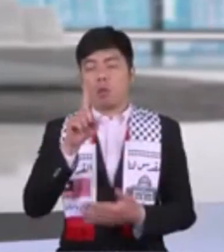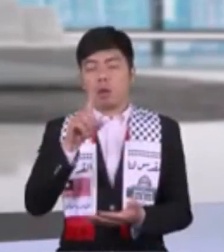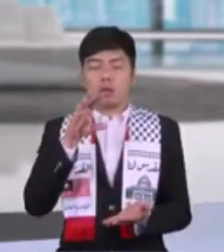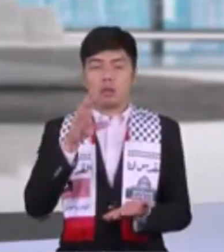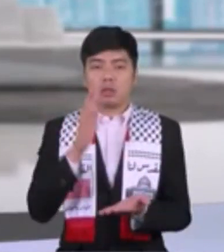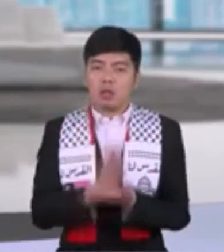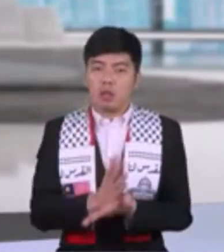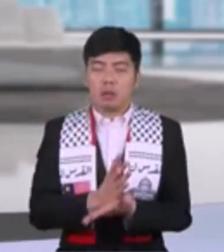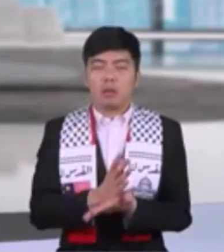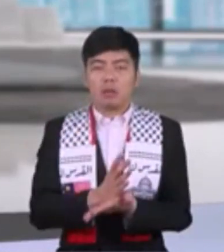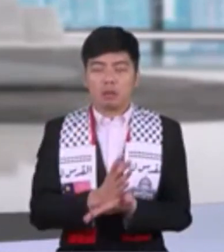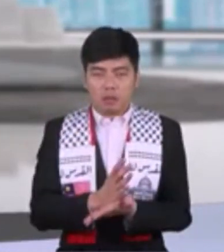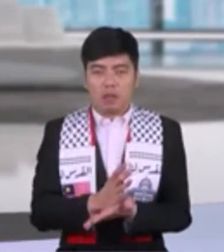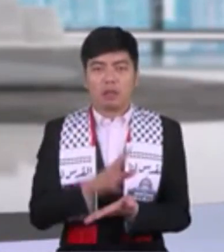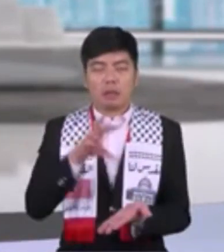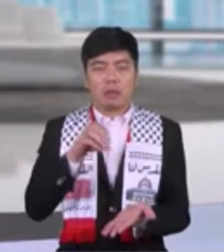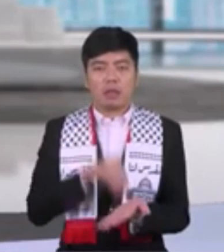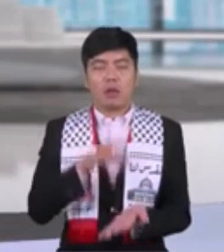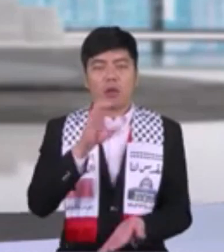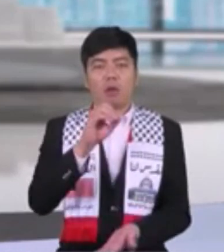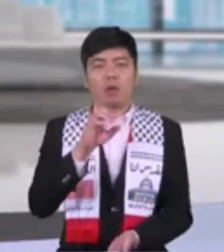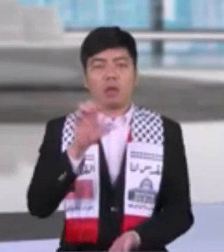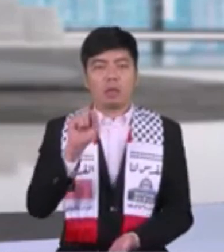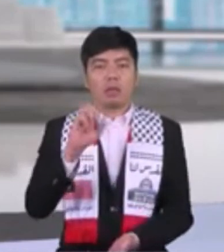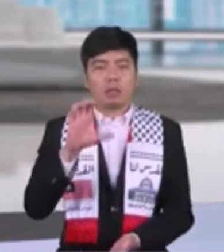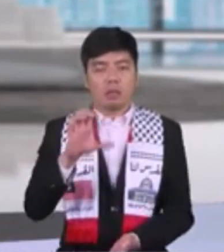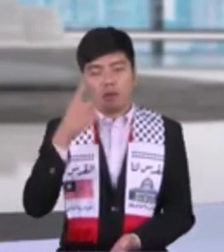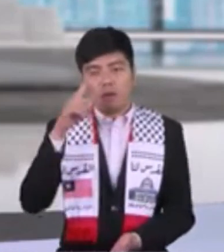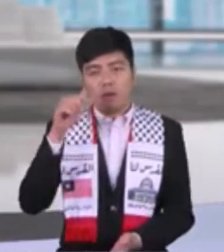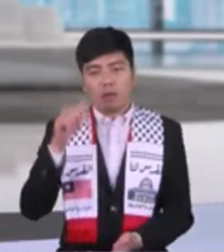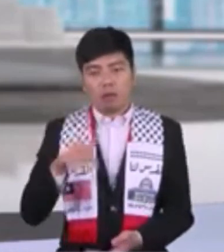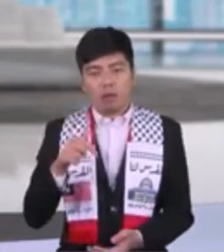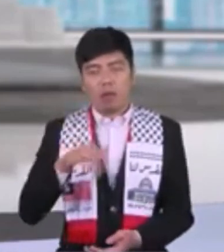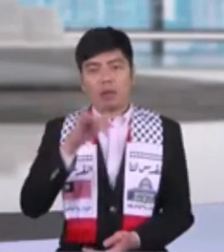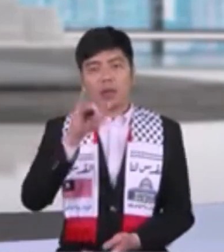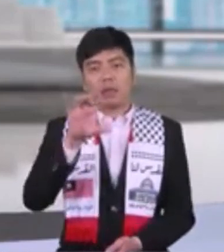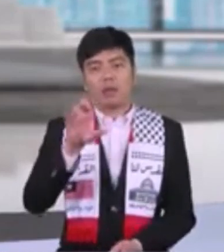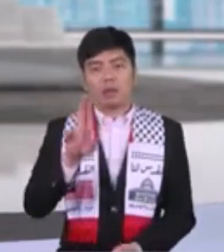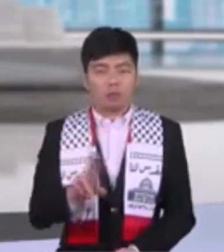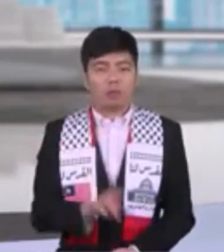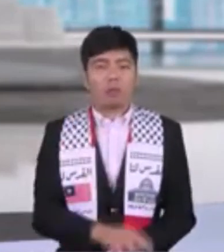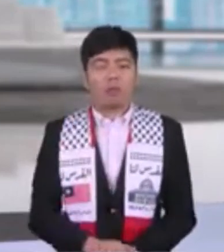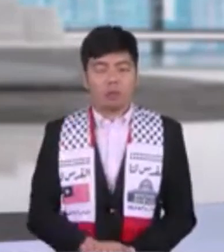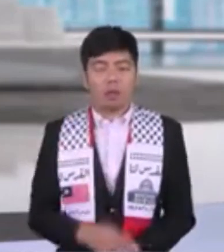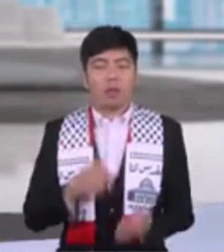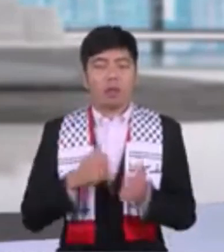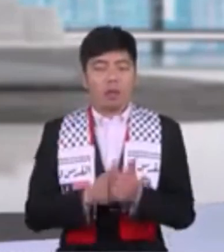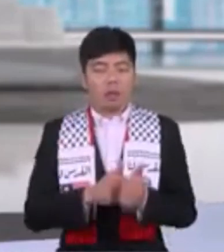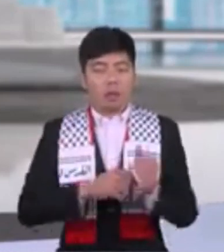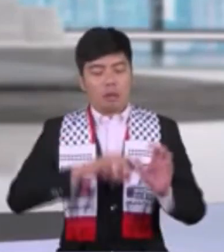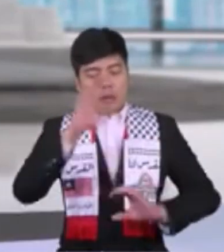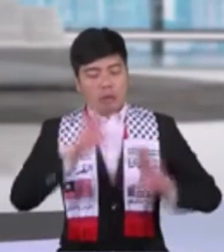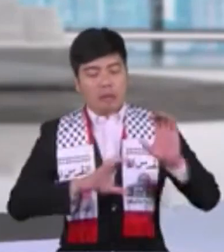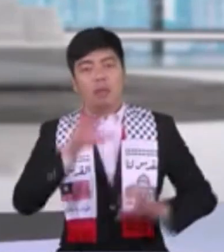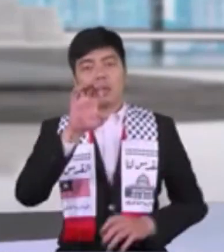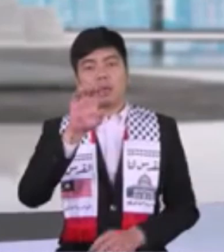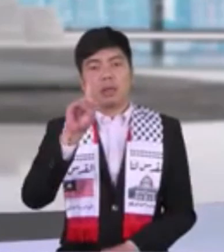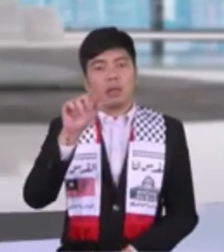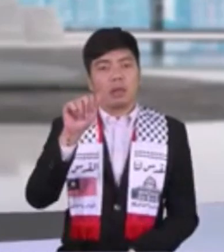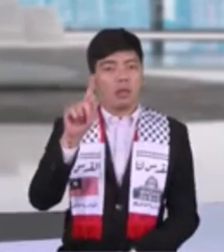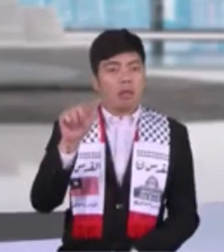center OS Sejahtera sosial oleh pejabat pembangunan Negeri Icu berdasarkan data easih tahun lalu